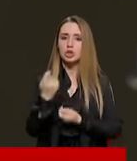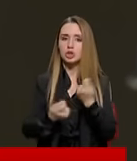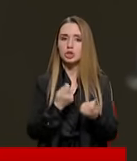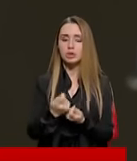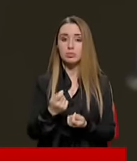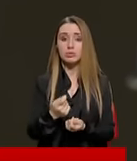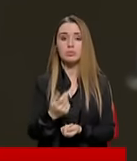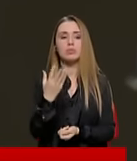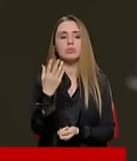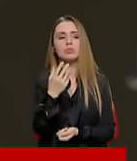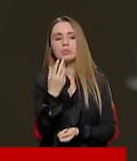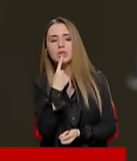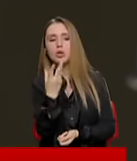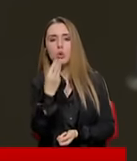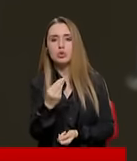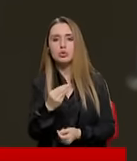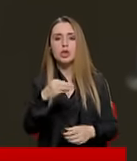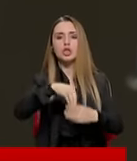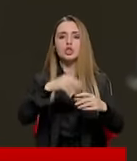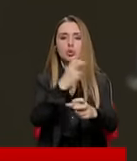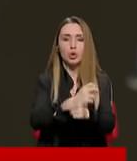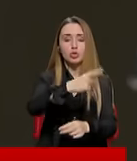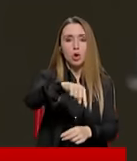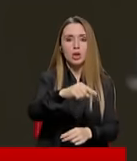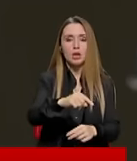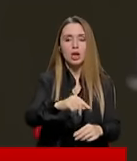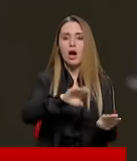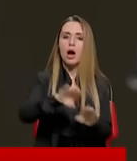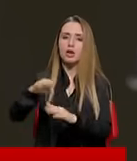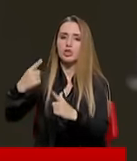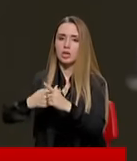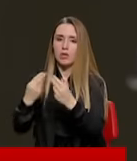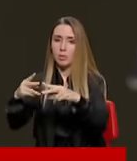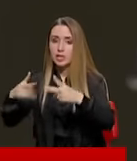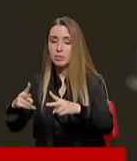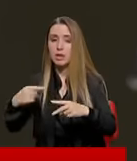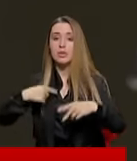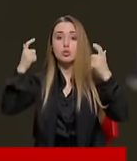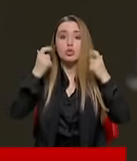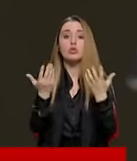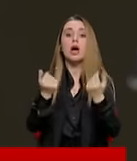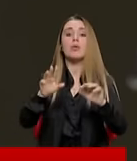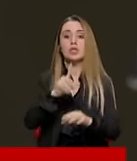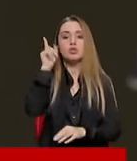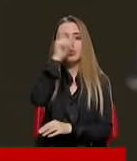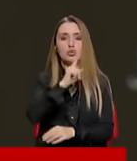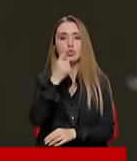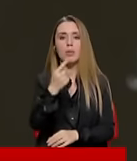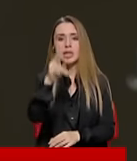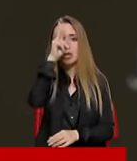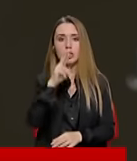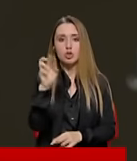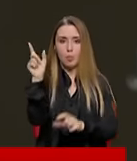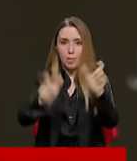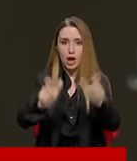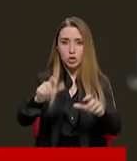diyen olursa zaten içi boşaltılmış onları da ayrıca kiraya verebiliriz Biz sorumluluk almayız Çünkü 1200